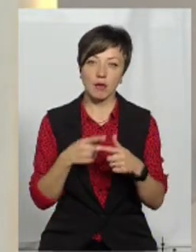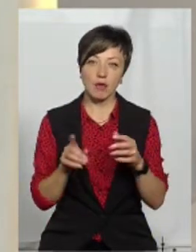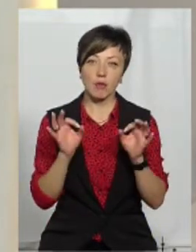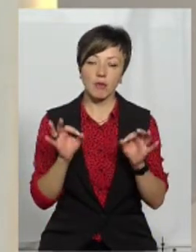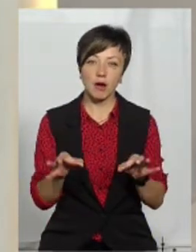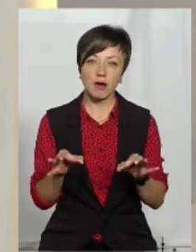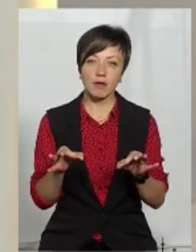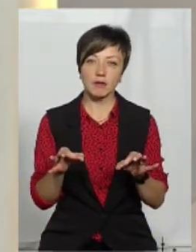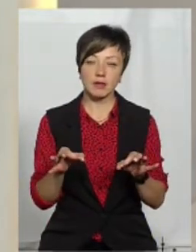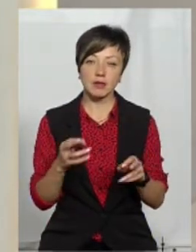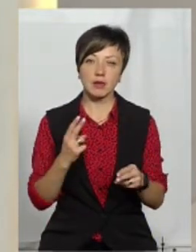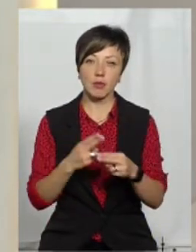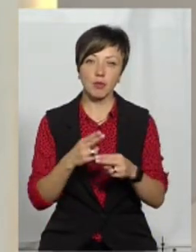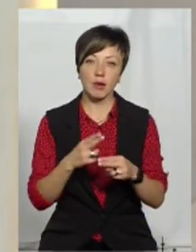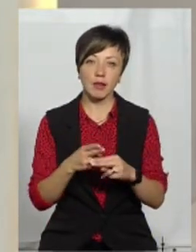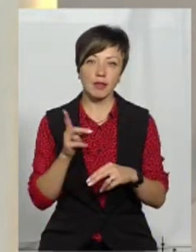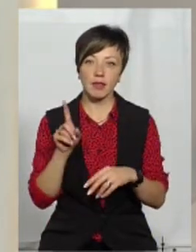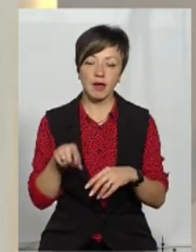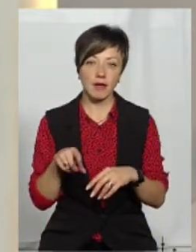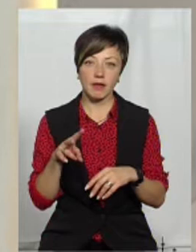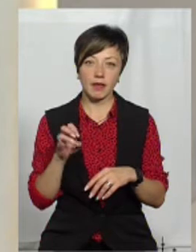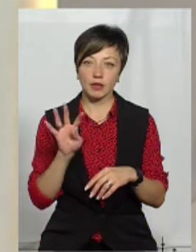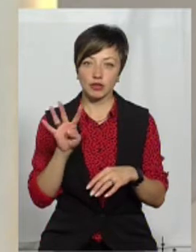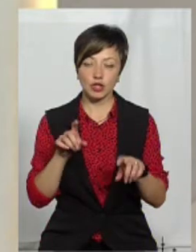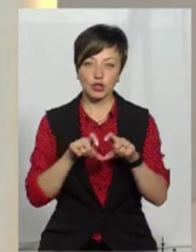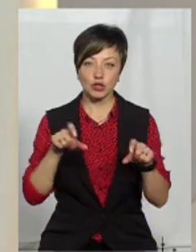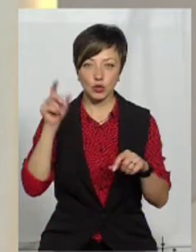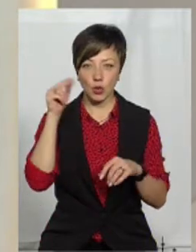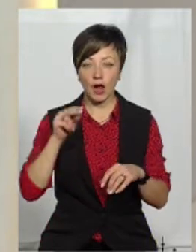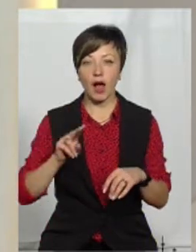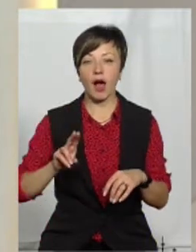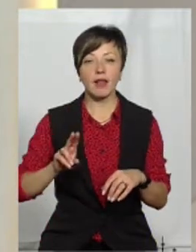правильно запобігти, навіть не на вчителя школи, а на